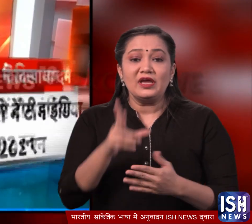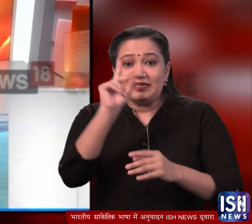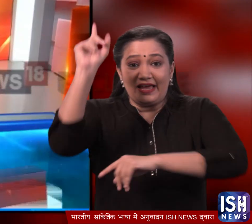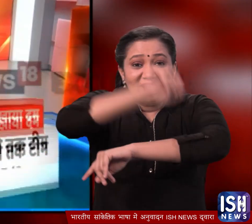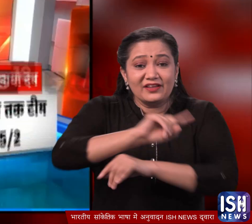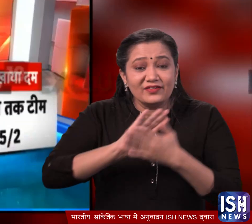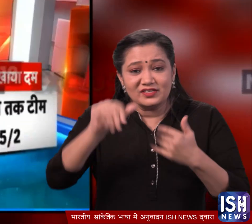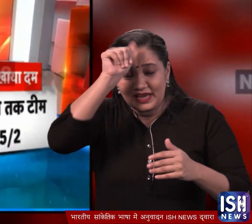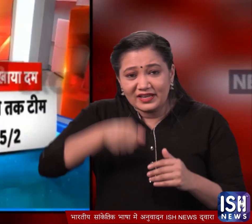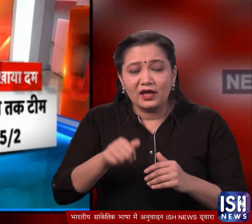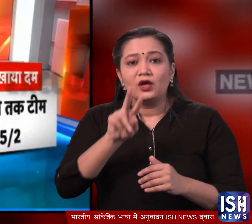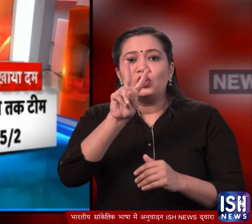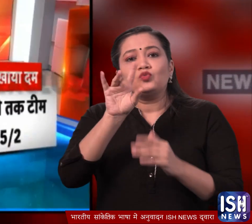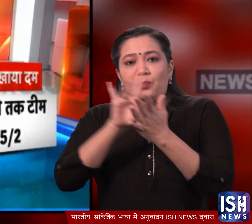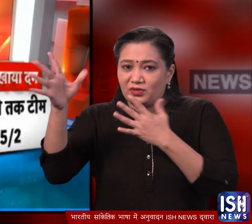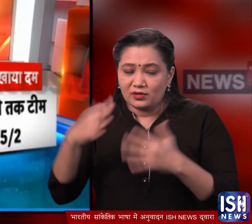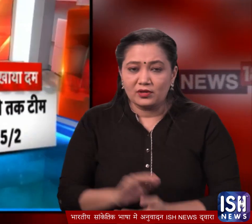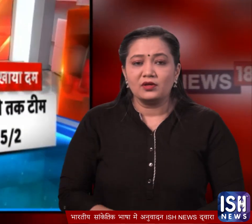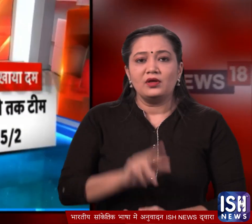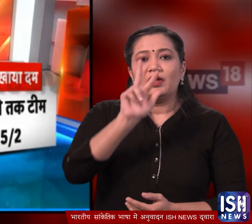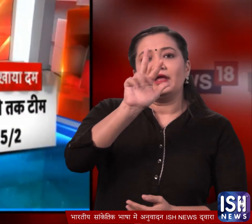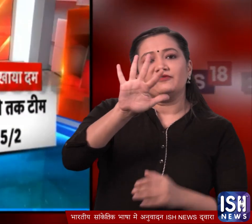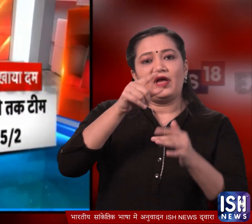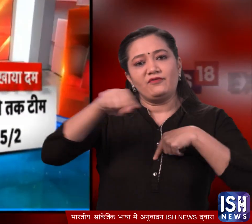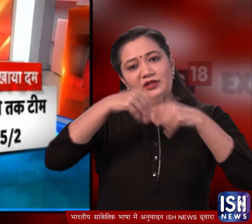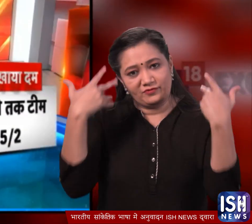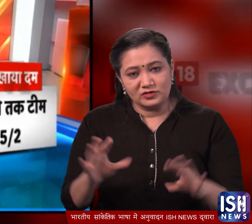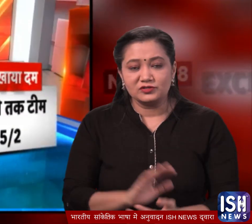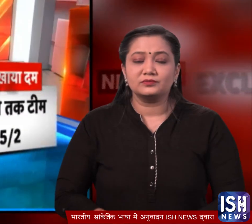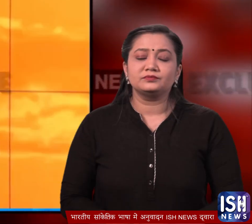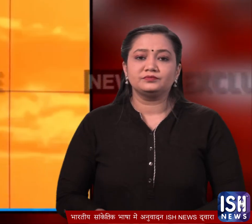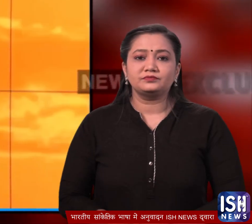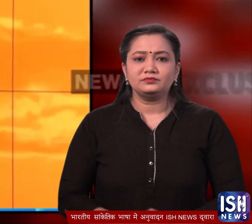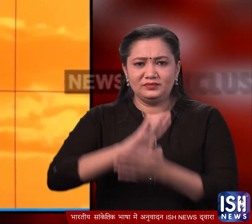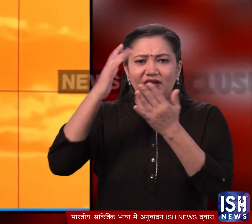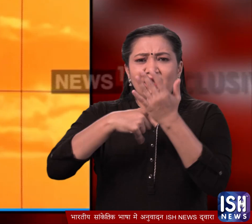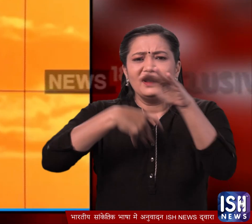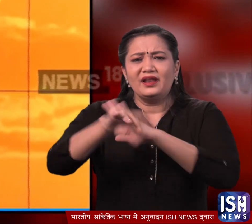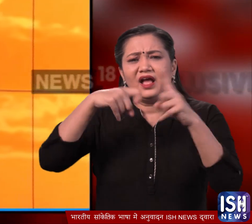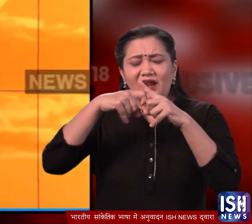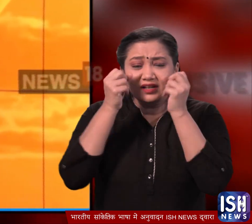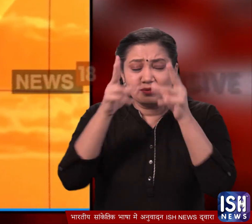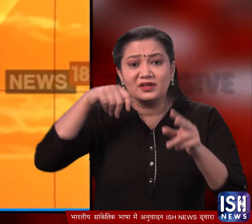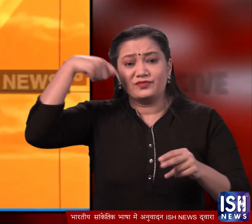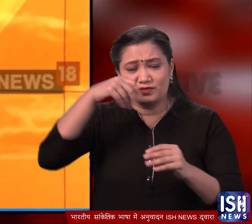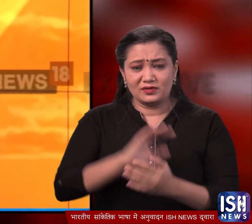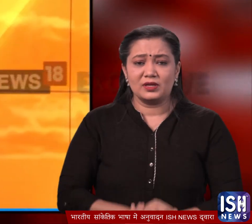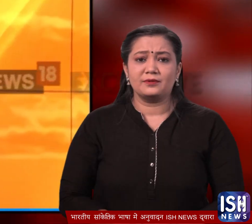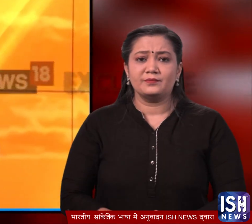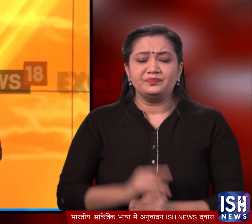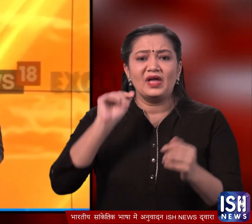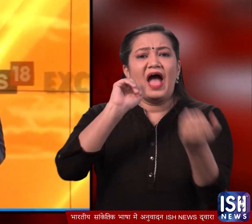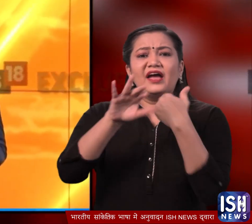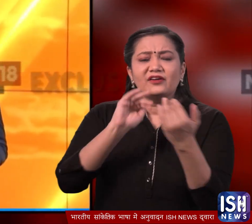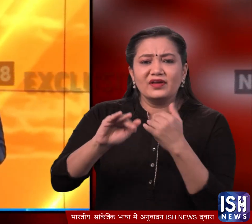का खेल खत्म होने तक टीम इंडिया ने 2 विकेट के नुकसान पर 85 रन बना लिए। हरियाणा के करनाल से एक चौंकाने वाला मामला सामने आया।